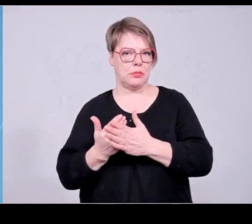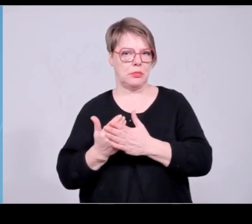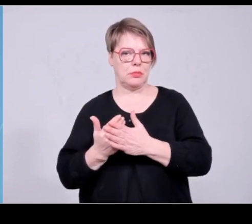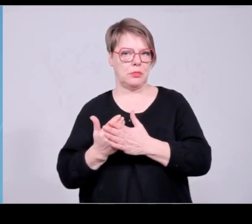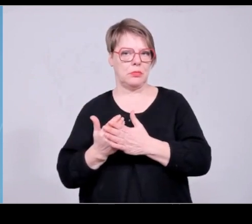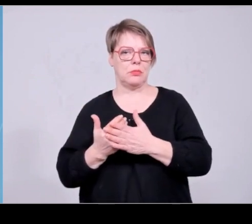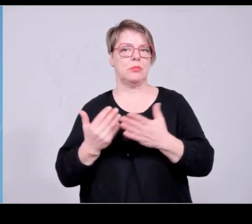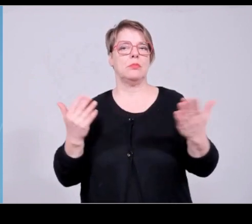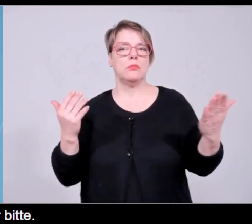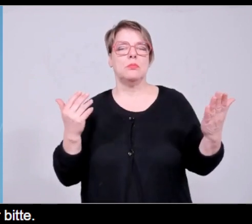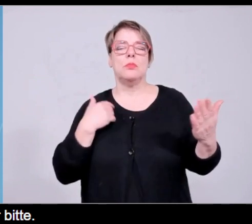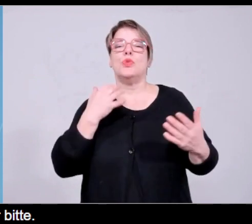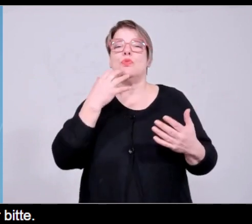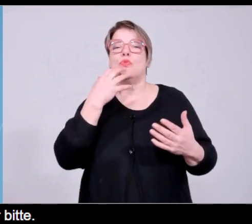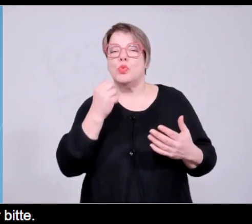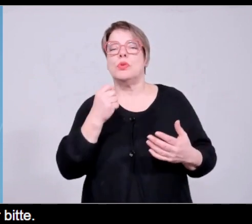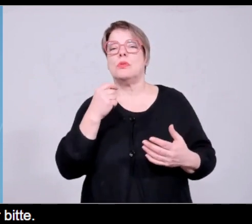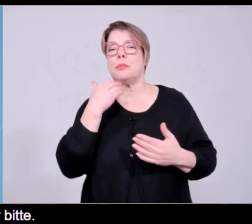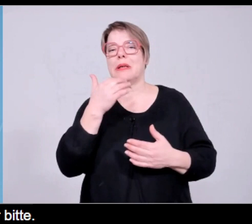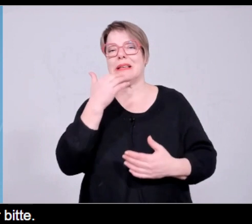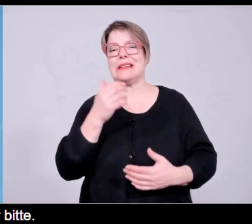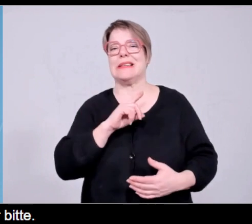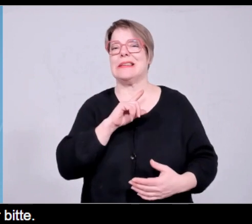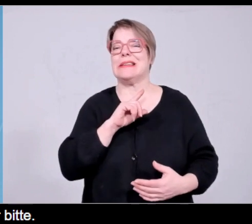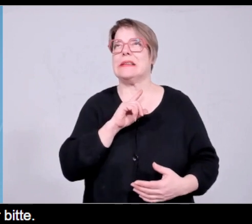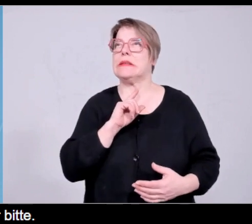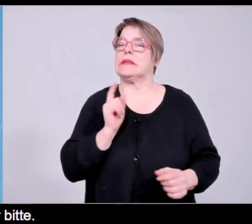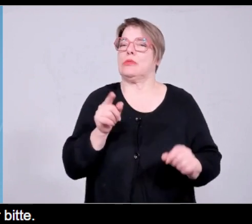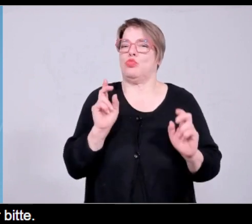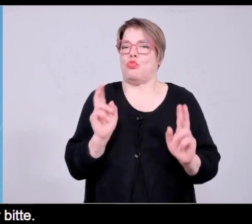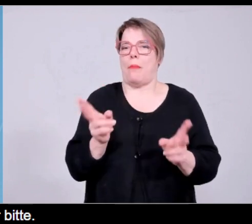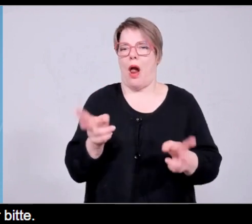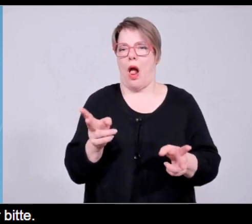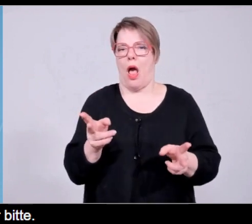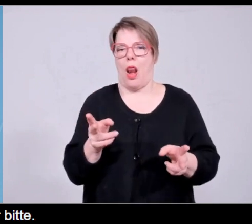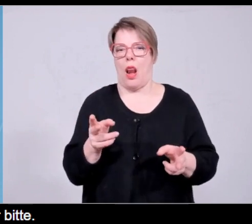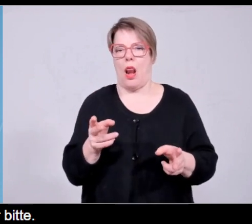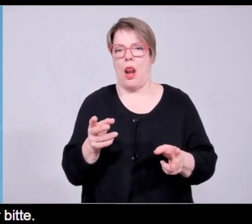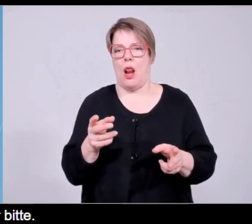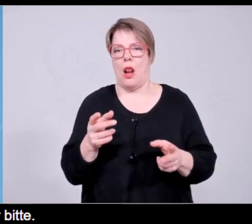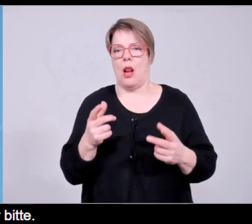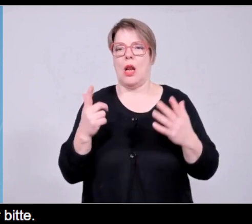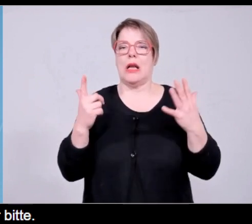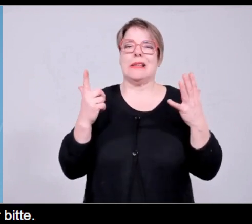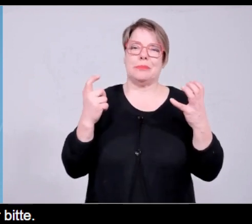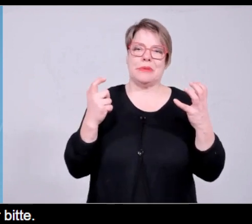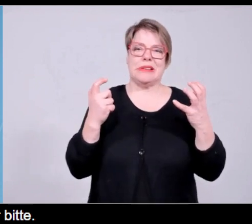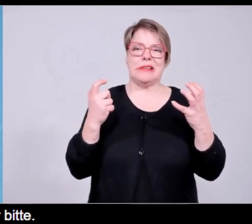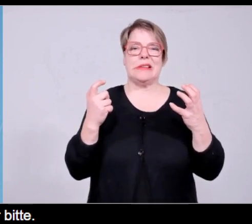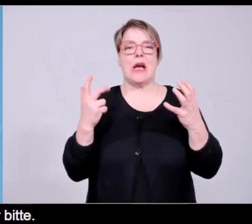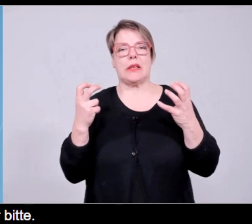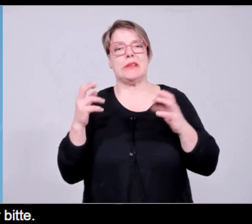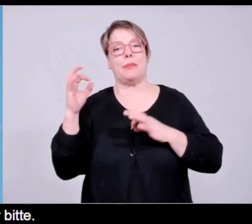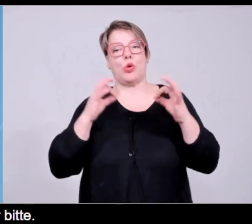eine Zukunftsarbeit ist. Das die Steuer wird ja erstens noch nicht sofort fällig, sondern erst 2025